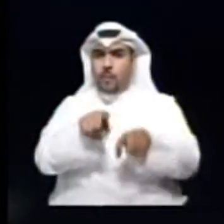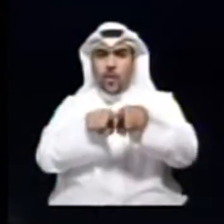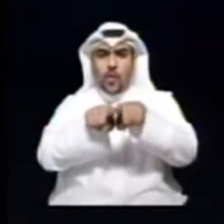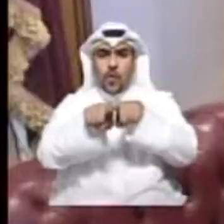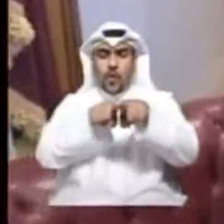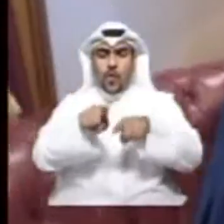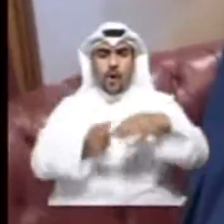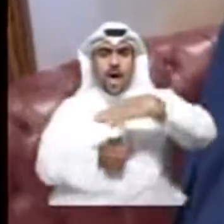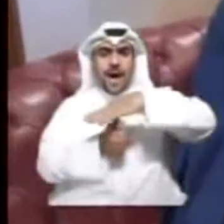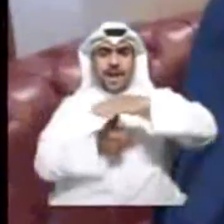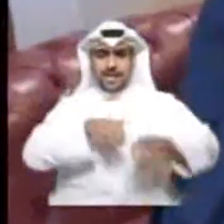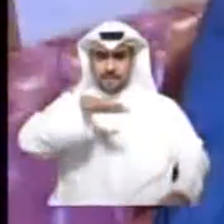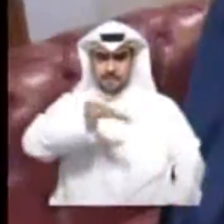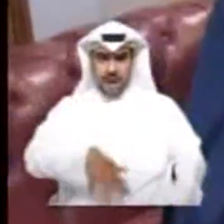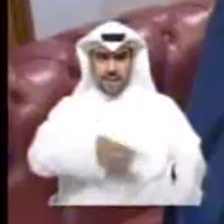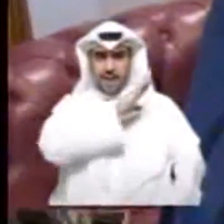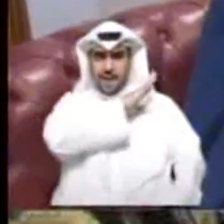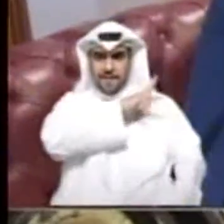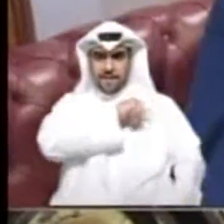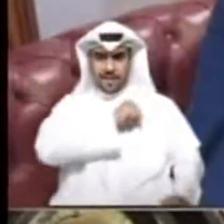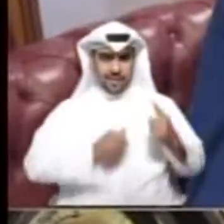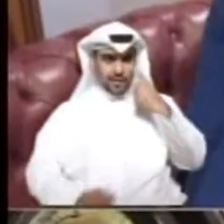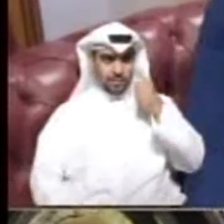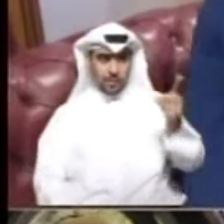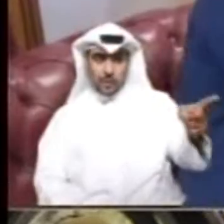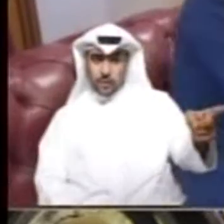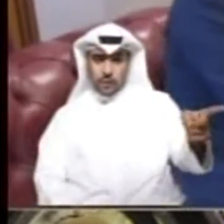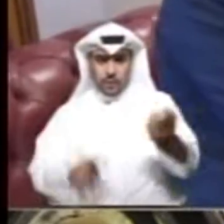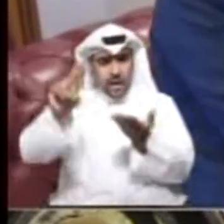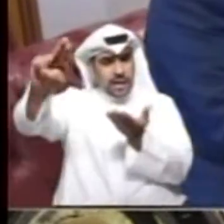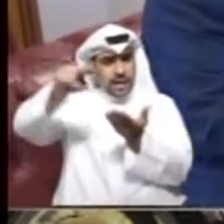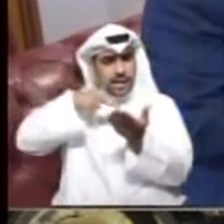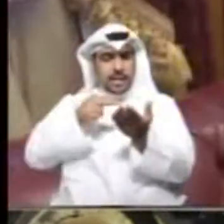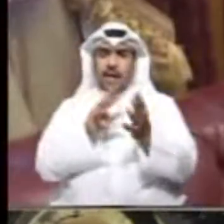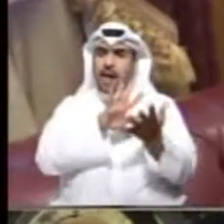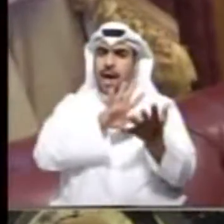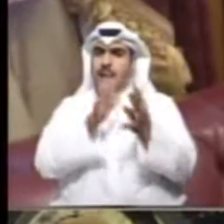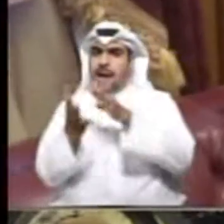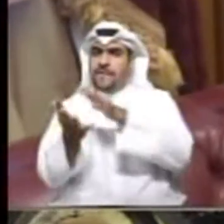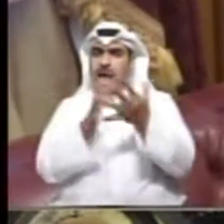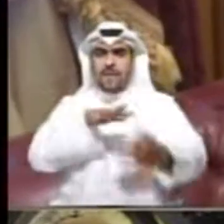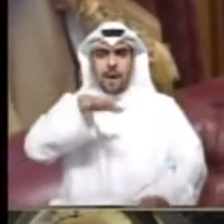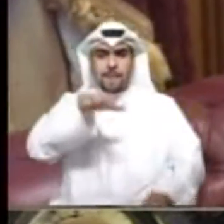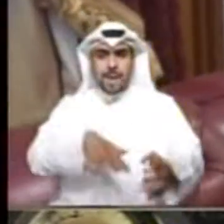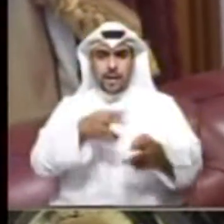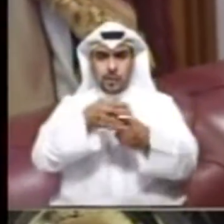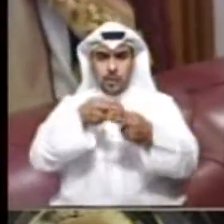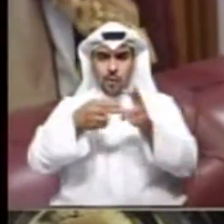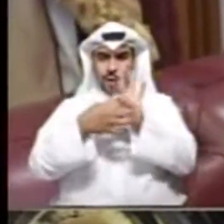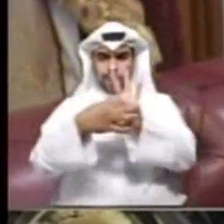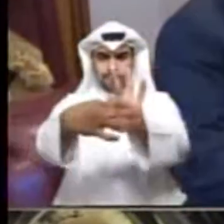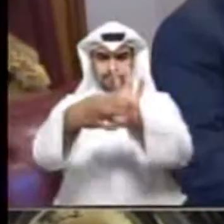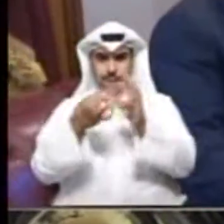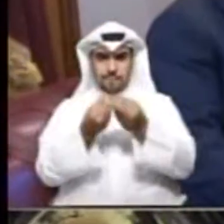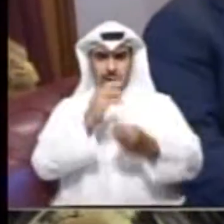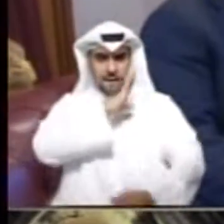محمود عباس رئيس دولة فلسطين الشقيقة، تتعلق بالعلاقات الثنائية التي تربط البلدين والشعبين الشقيقين